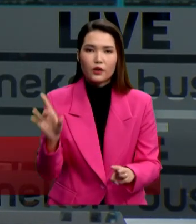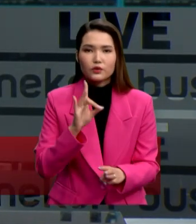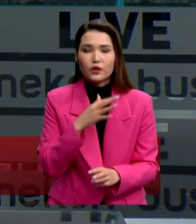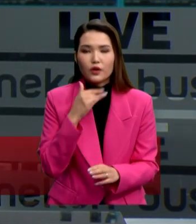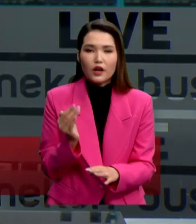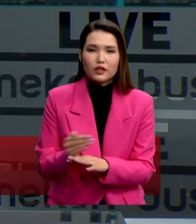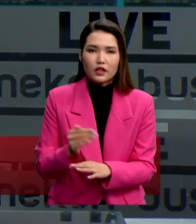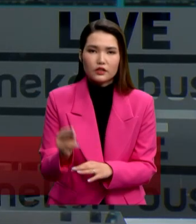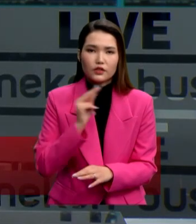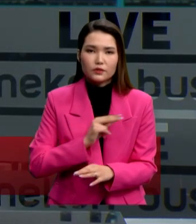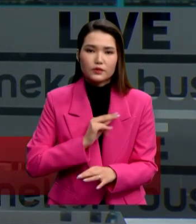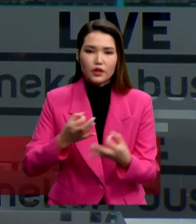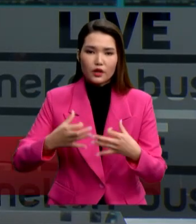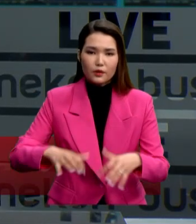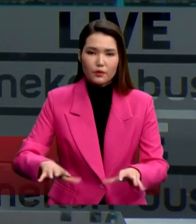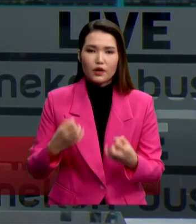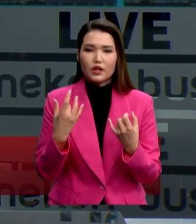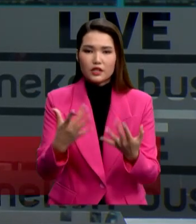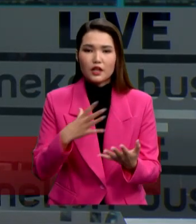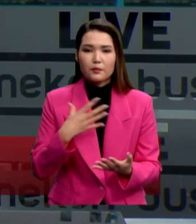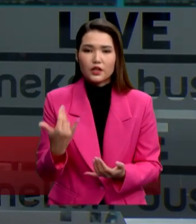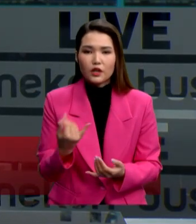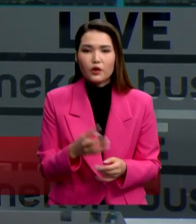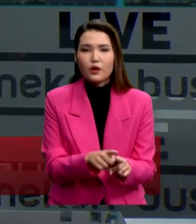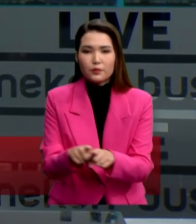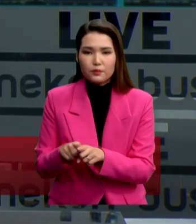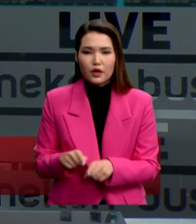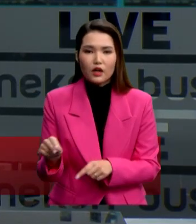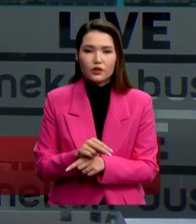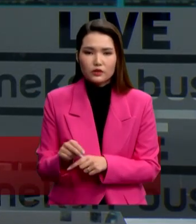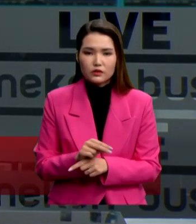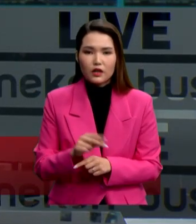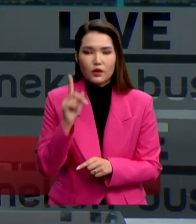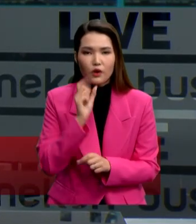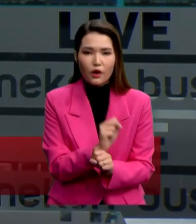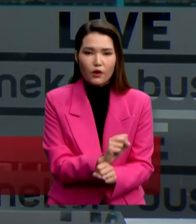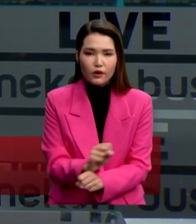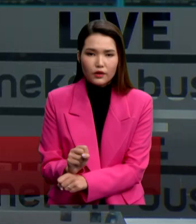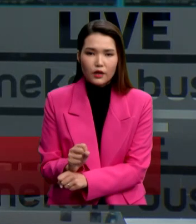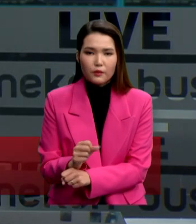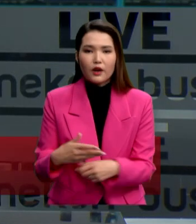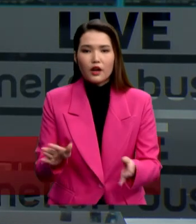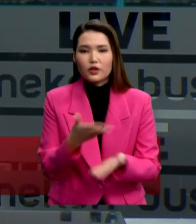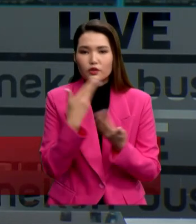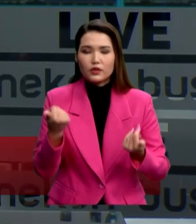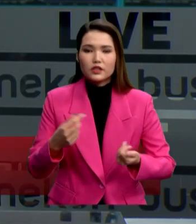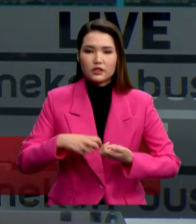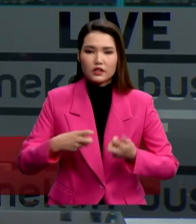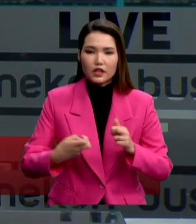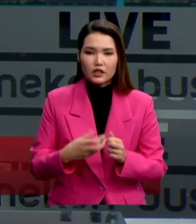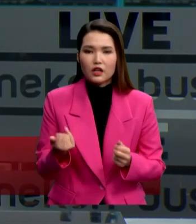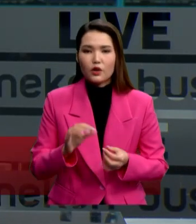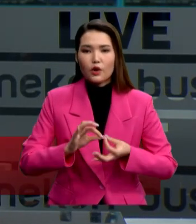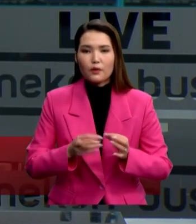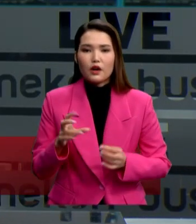соң жұмысты орта жолда қалдырған. Қазір 4 бірдей тұрғын үйдің құрылысы тоқтап тұр. Ашынған жұрт мәселеге биліктегілер мен